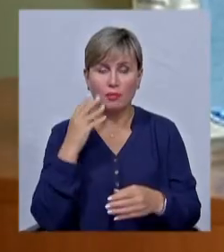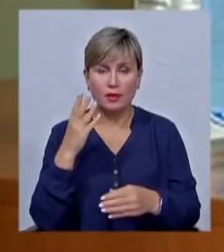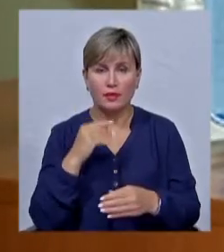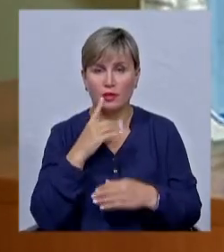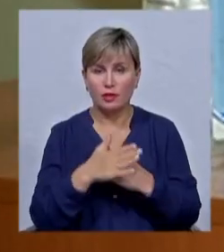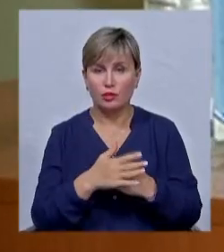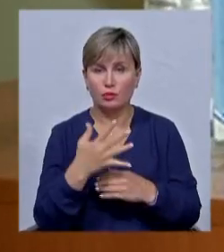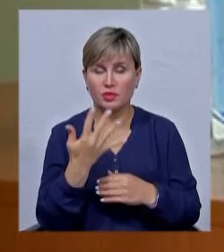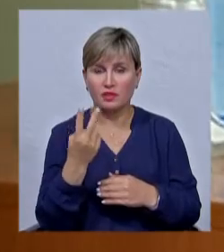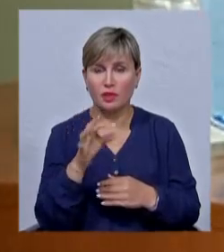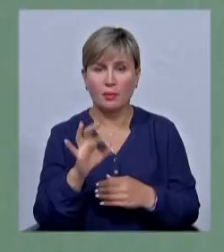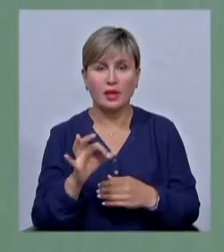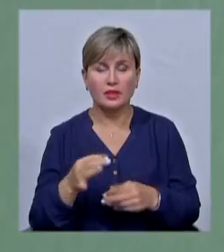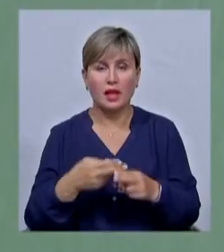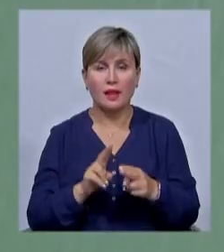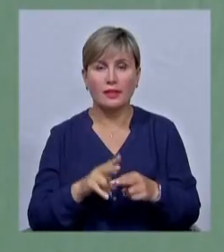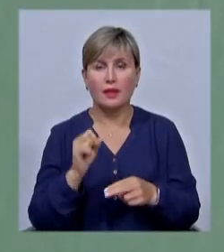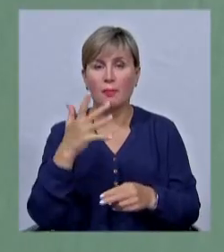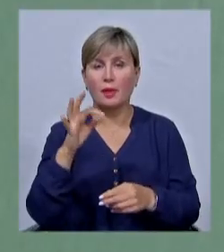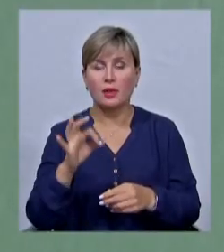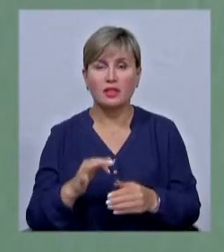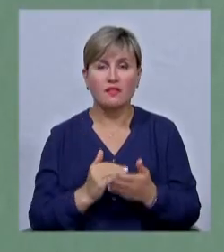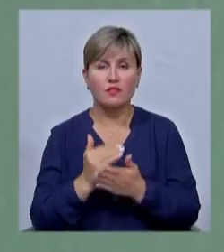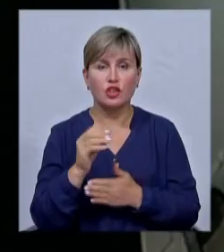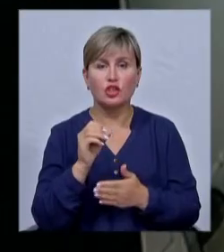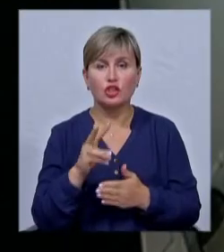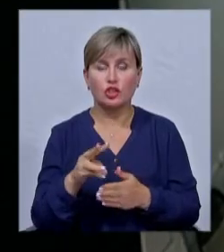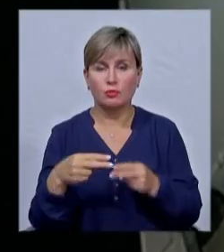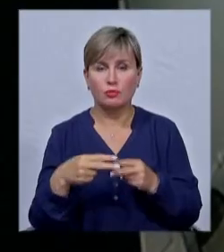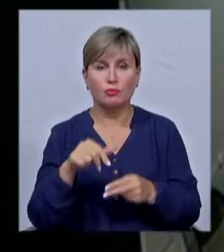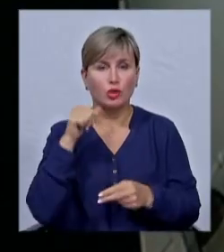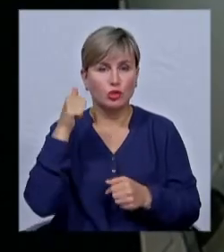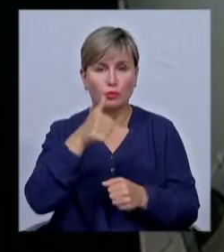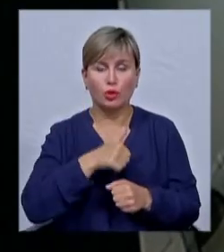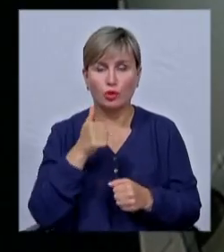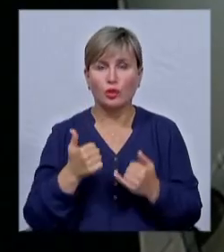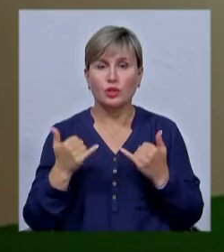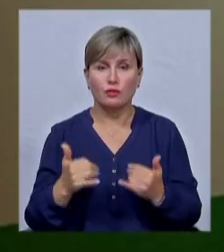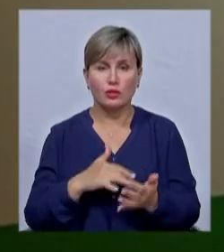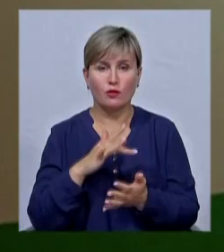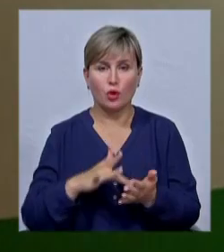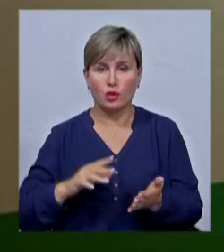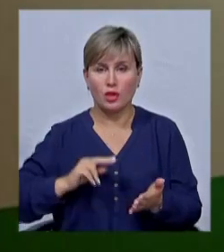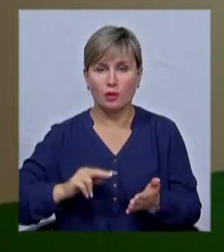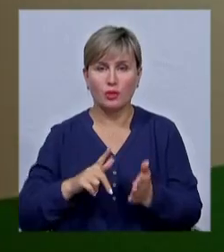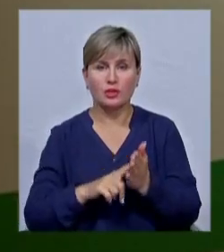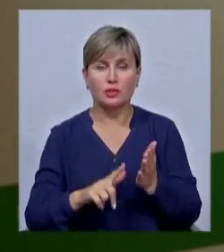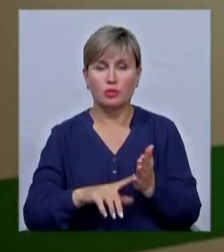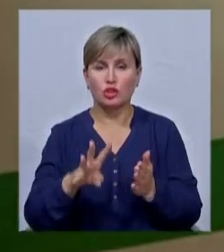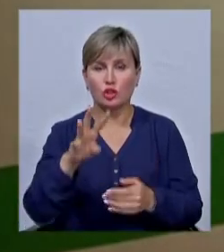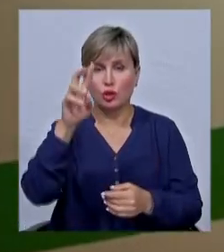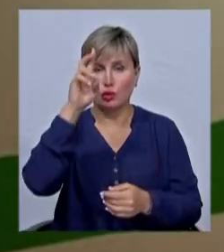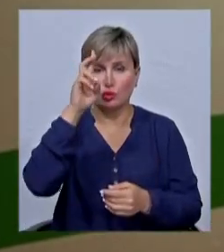52 процентов это на 5 процентов выше по сравнению с прошлым годом на сегодня в городе работает 74